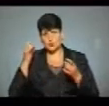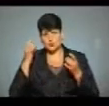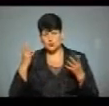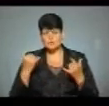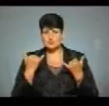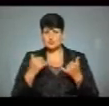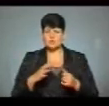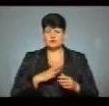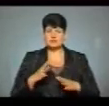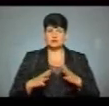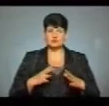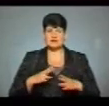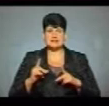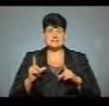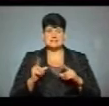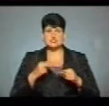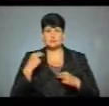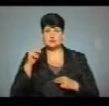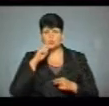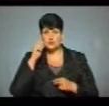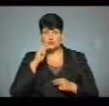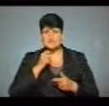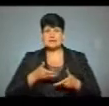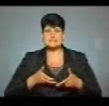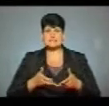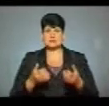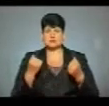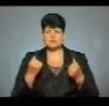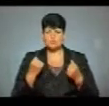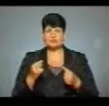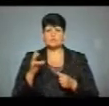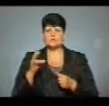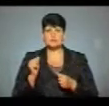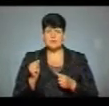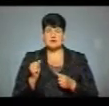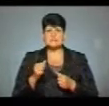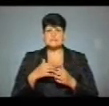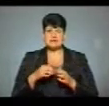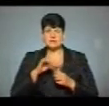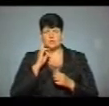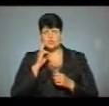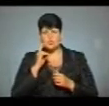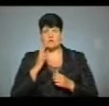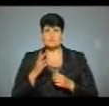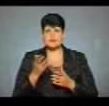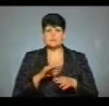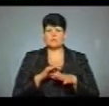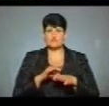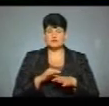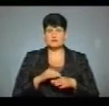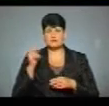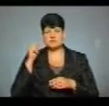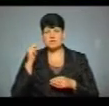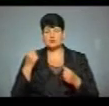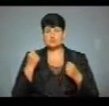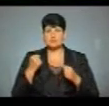Сьогодні відбулися тренувальні заїзди чемпіонату України із санного спорту на санкороликах серед юніорів та юніорок, який проходить на